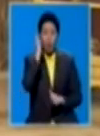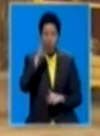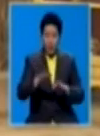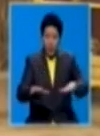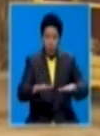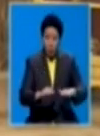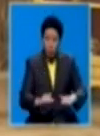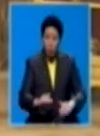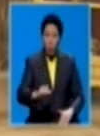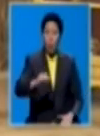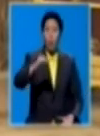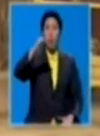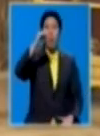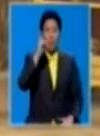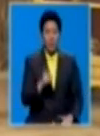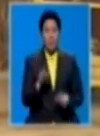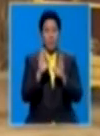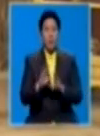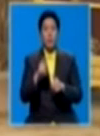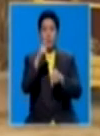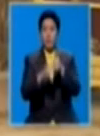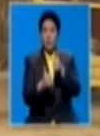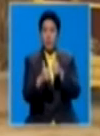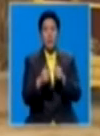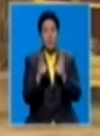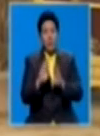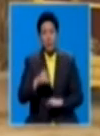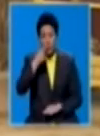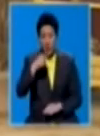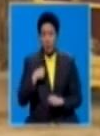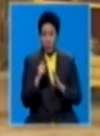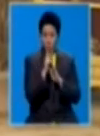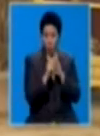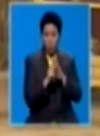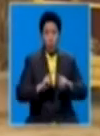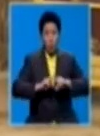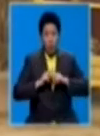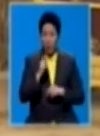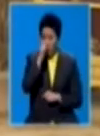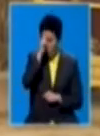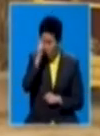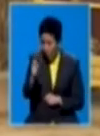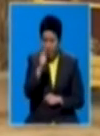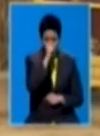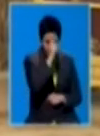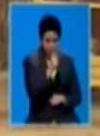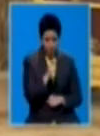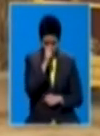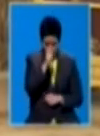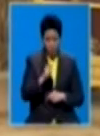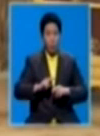กลายเป็นสังคมที่น่าอยู่สังคมแบบไทยๆไม่มีการเบียดเบียนกันมีวินัยเคารพตัวเองและผู้อื่นมีการรู้จักให้เหตุ